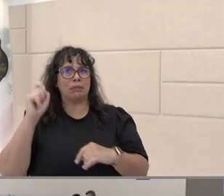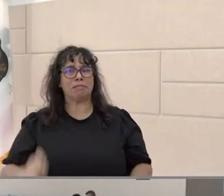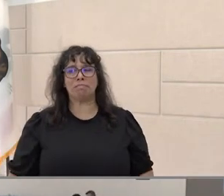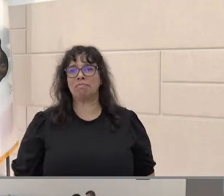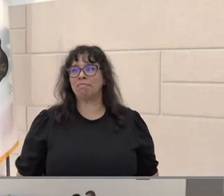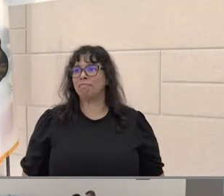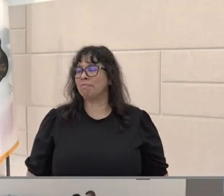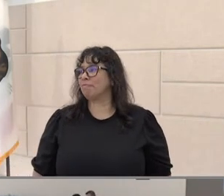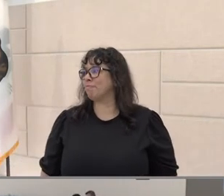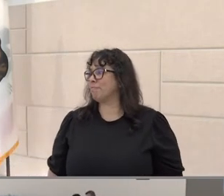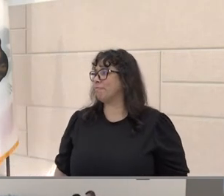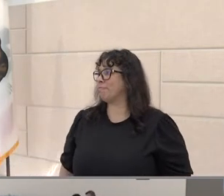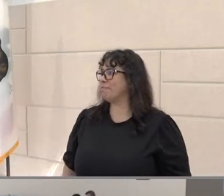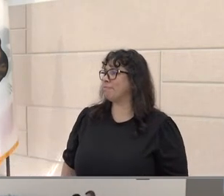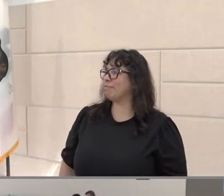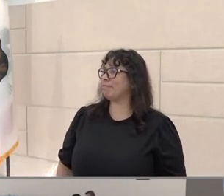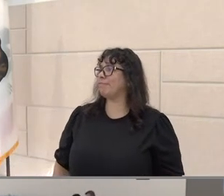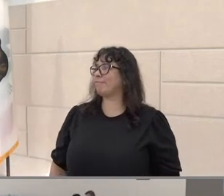ទៀត